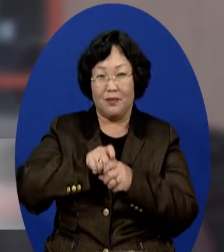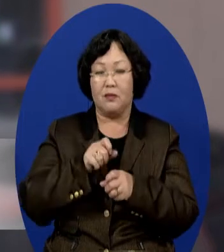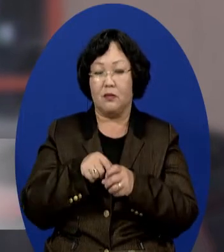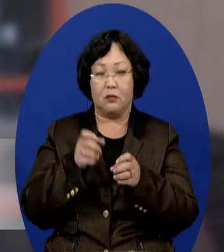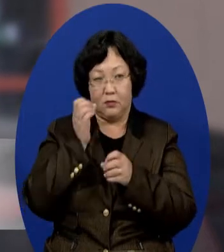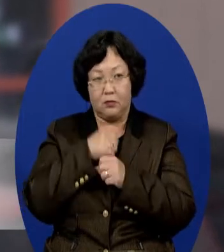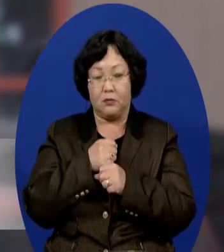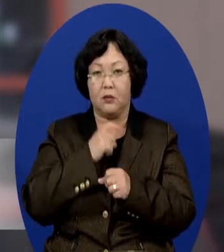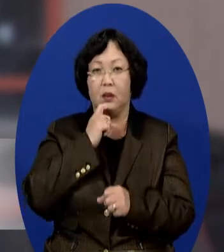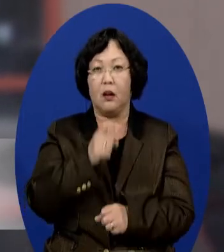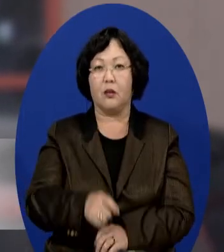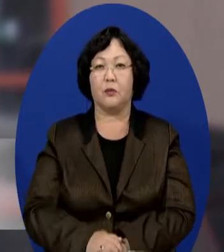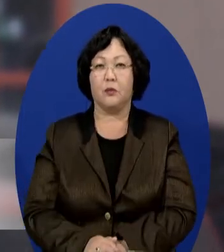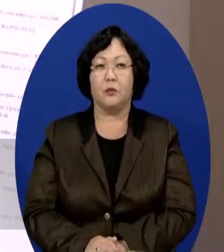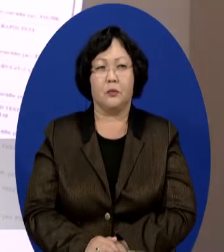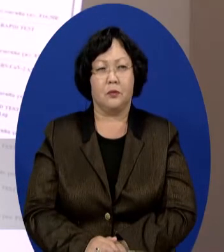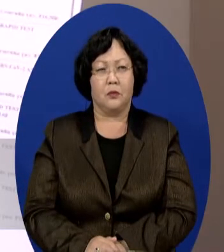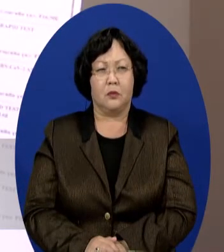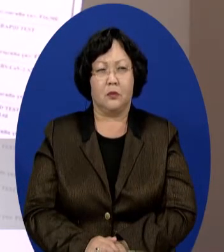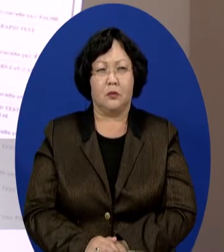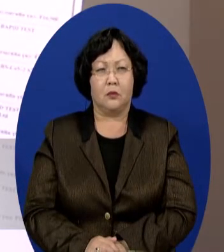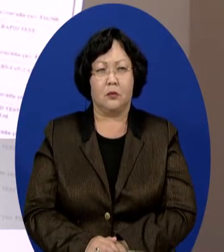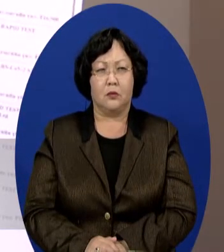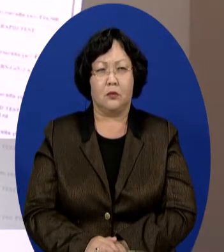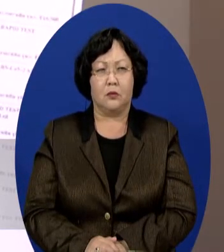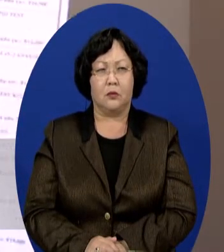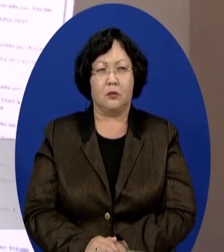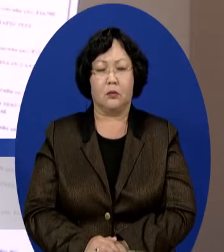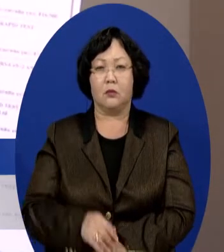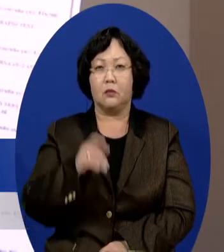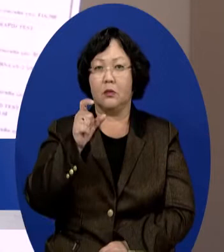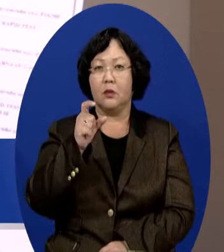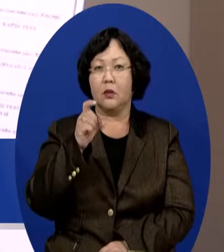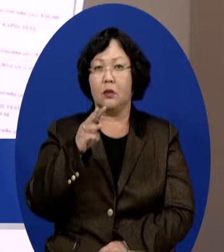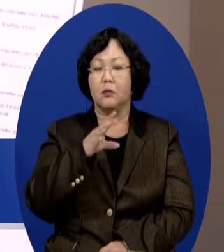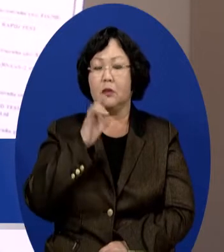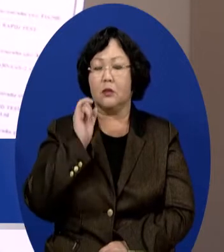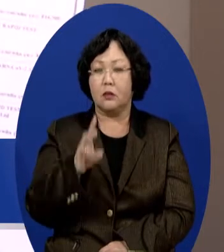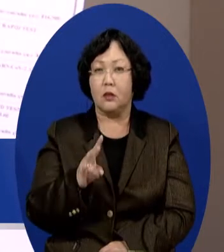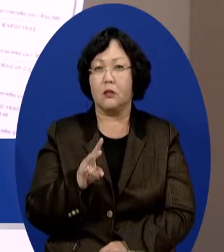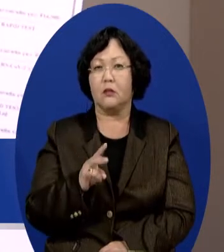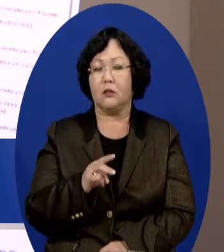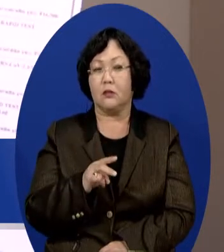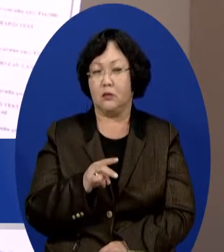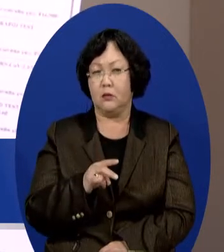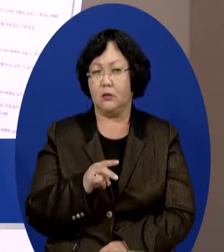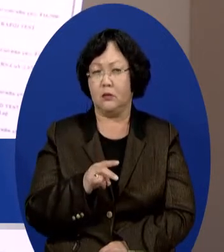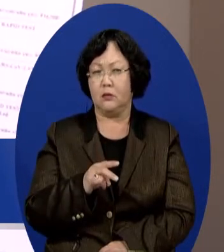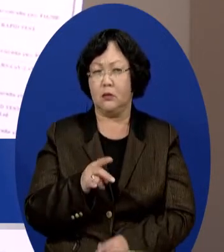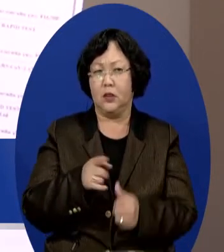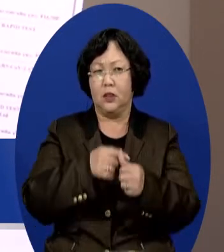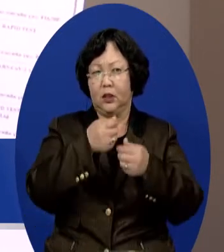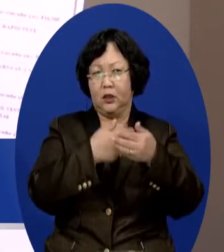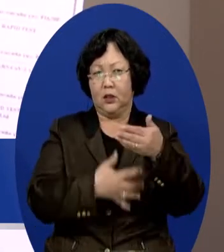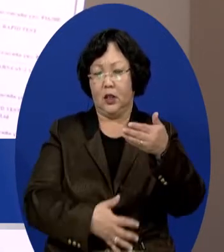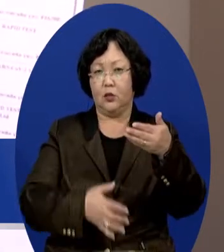ийм тайлбар өглөө. Магадгүй эмийн сангаар бол энэ 8 инч салтанд ороогүй оншлуурууд явж